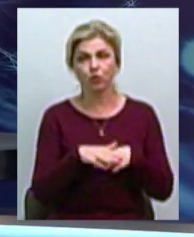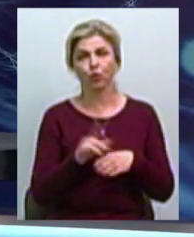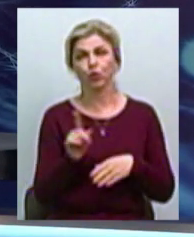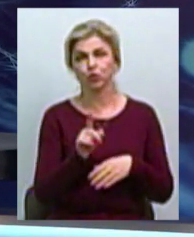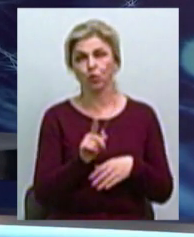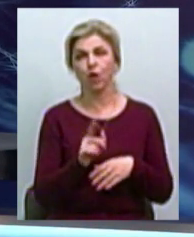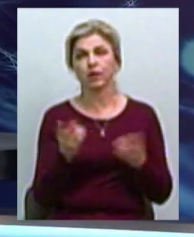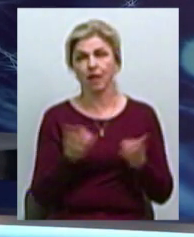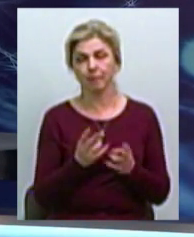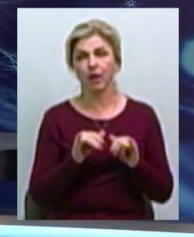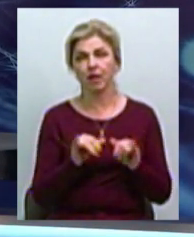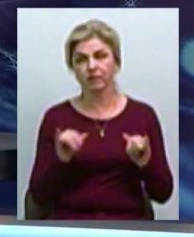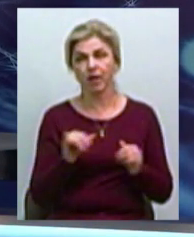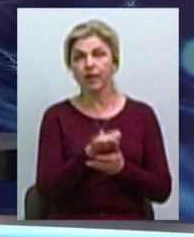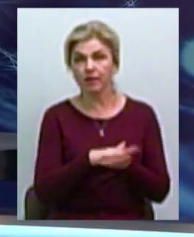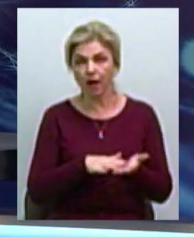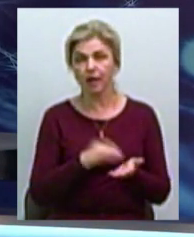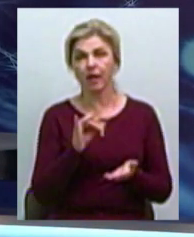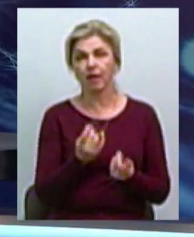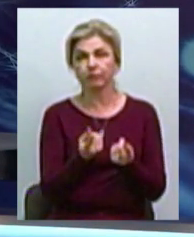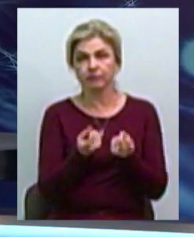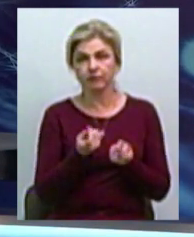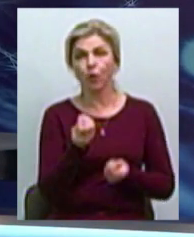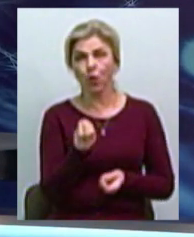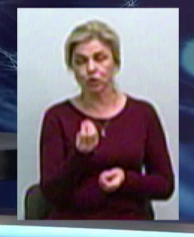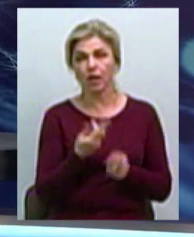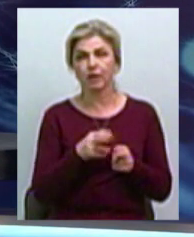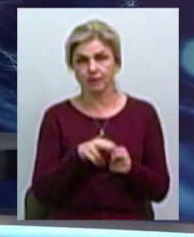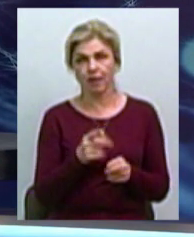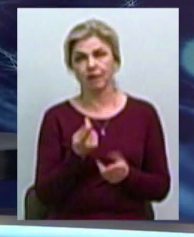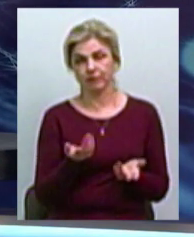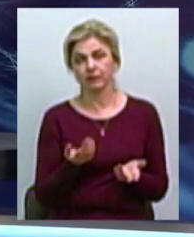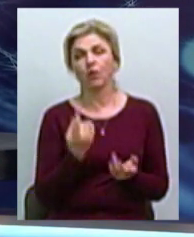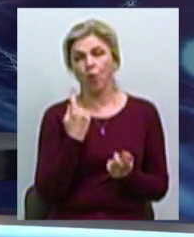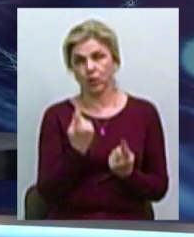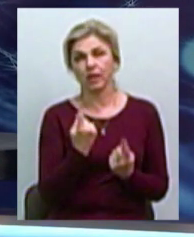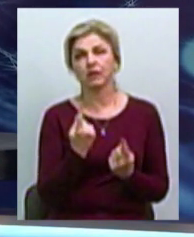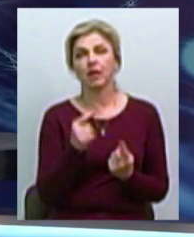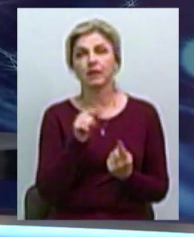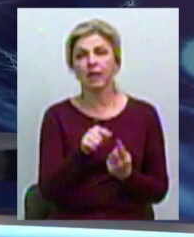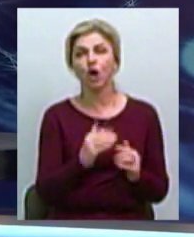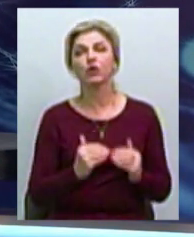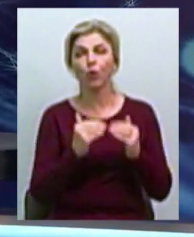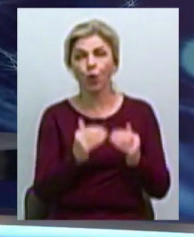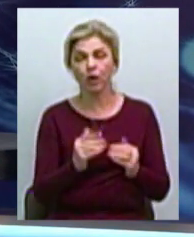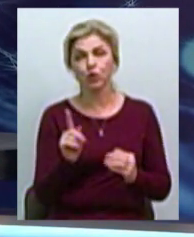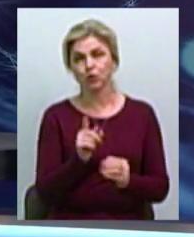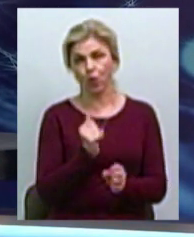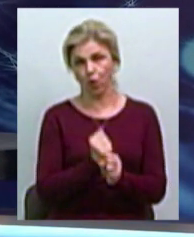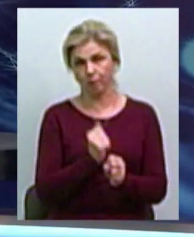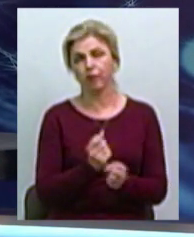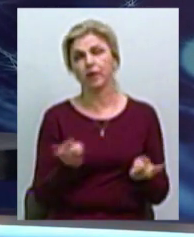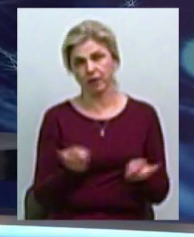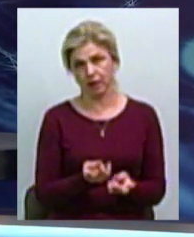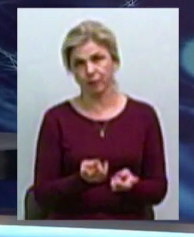що потрібно розвиватися далі і привлікати кошти, то це один з тих кроків, які робити, мабуть,